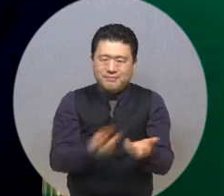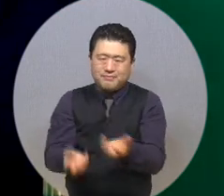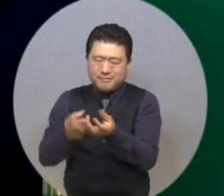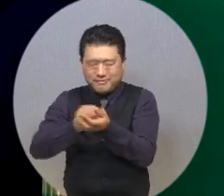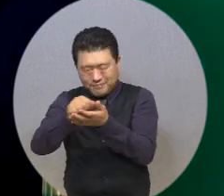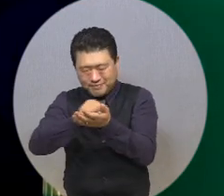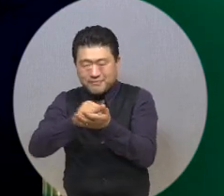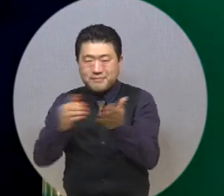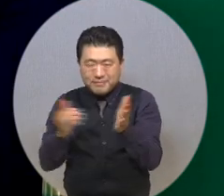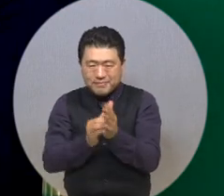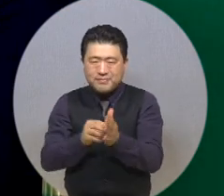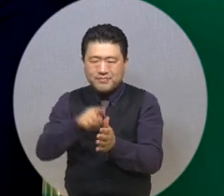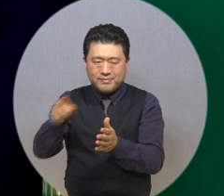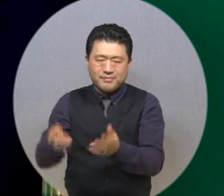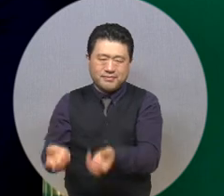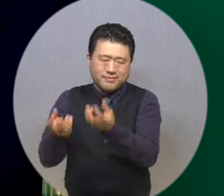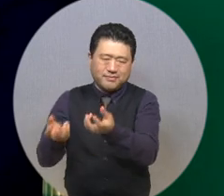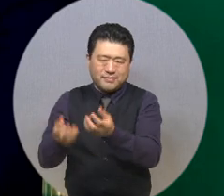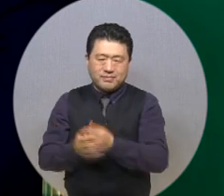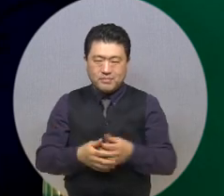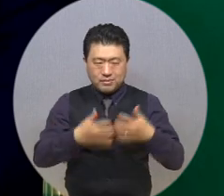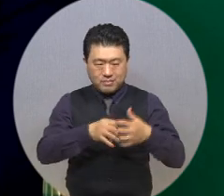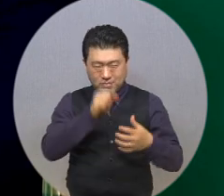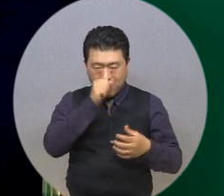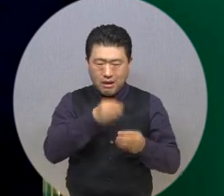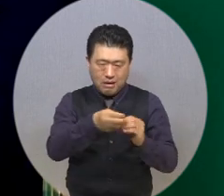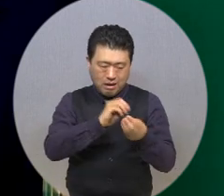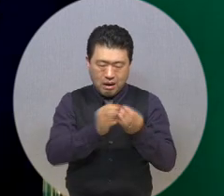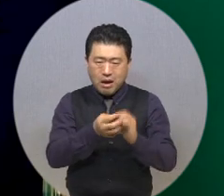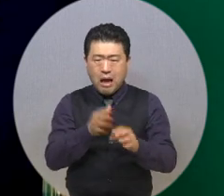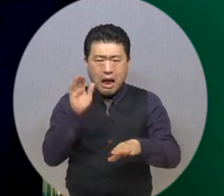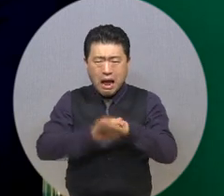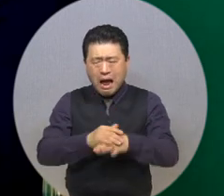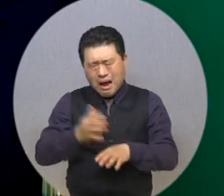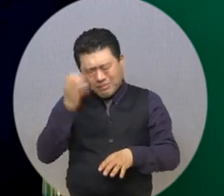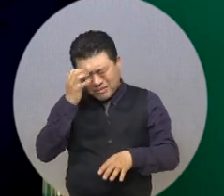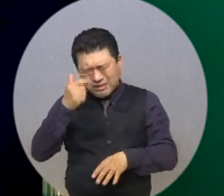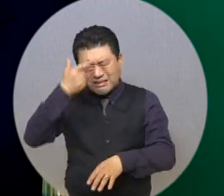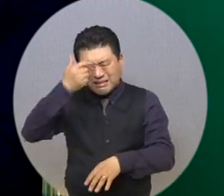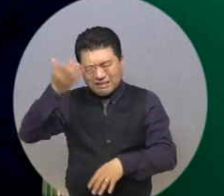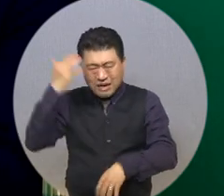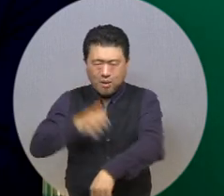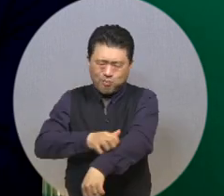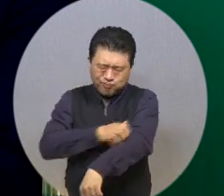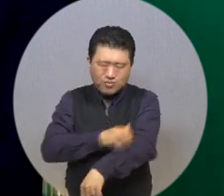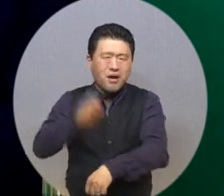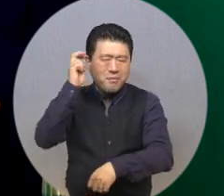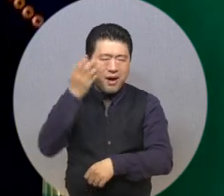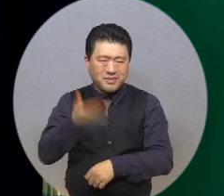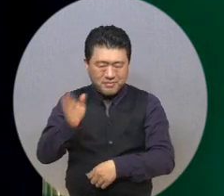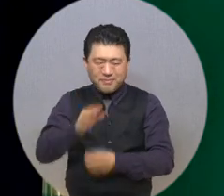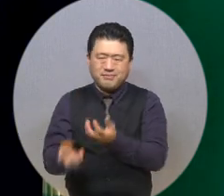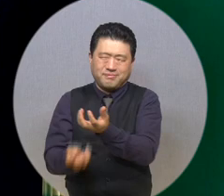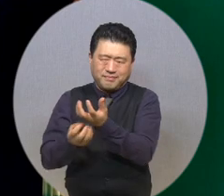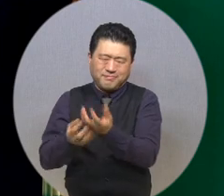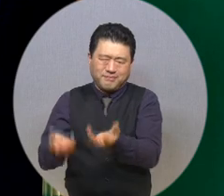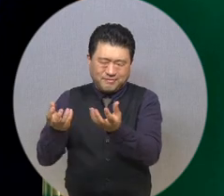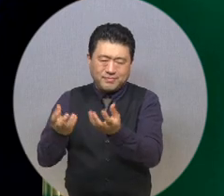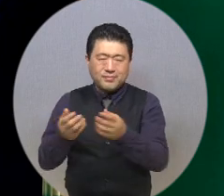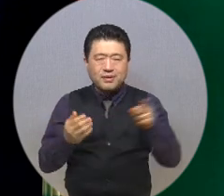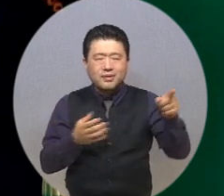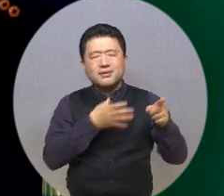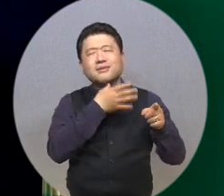잡아서 요즘 귀에 좋으니까 좀 작가가 되겠죠. 네. 옛날 손으로 하지 않았을까 이렇게 어떻게 해서 네네 맞습니다. 그렇게 해서